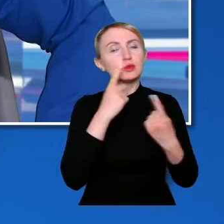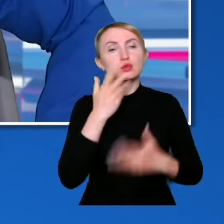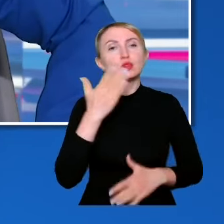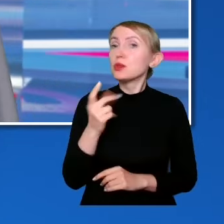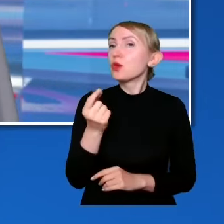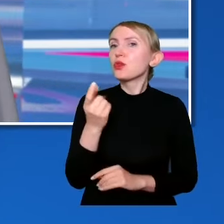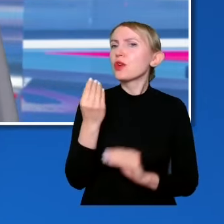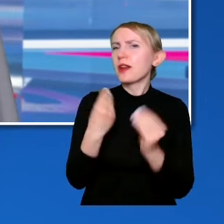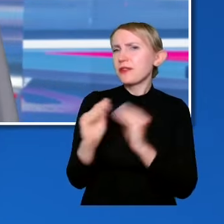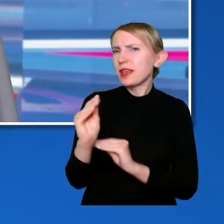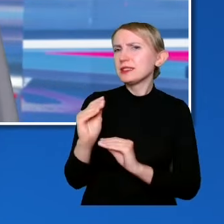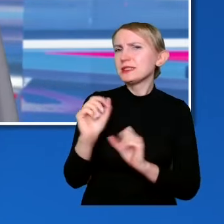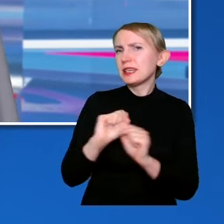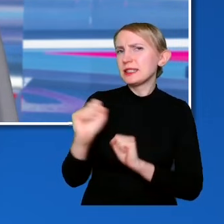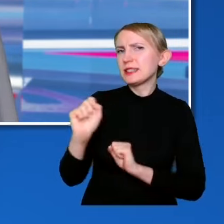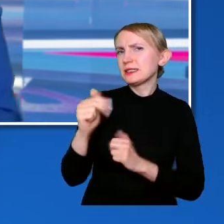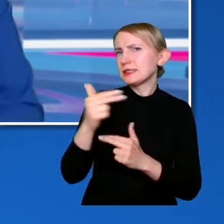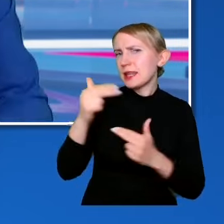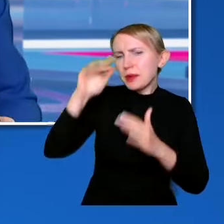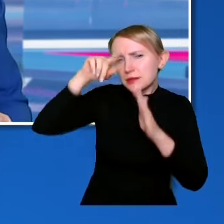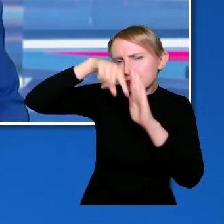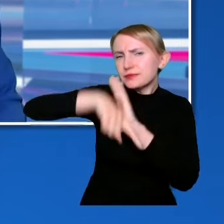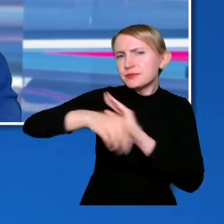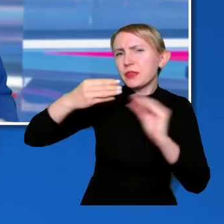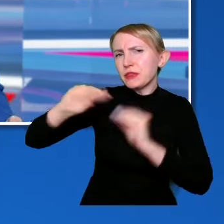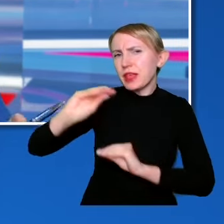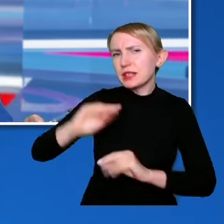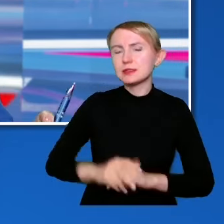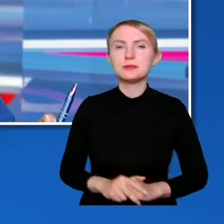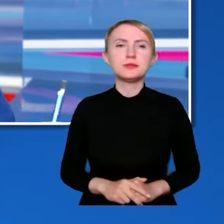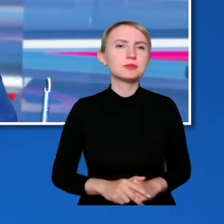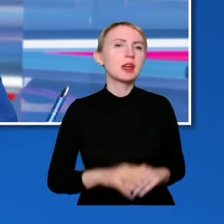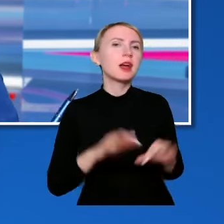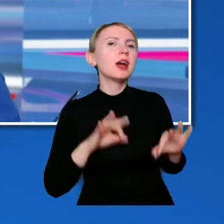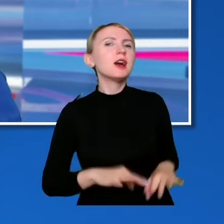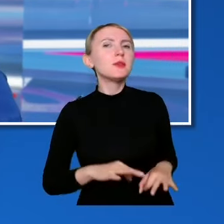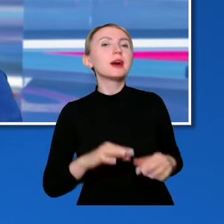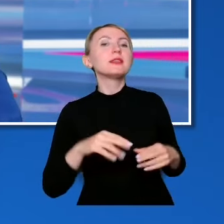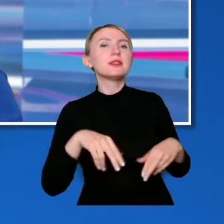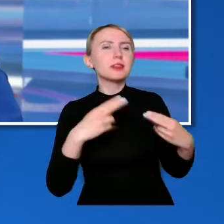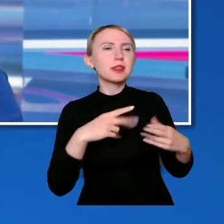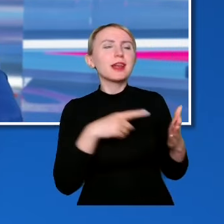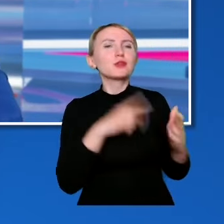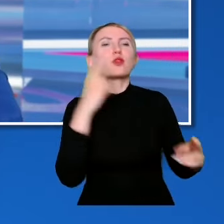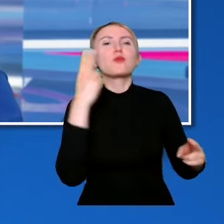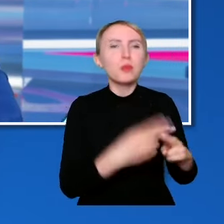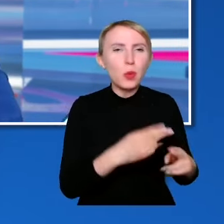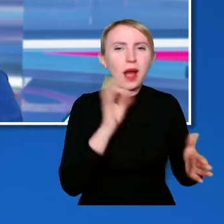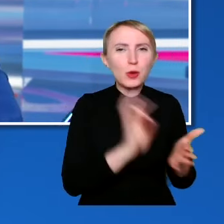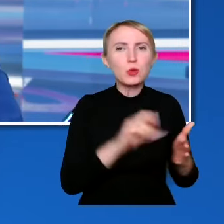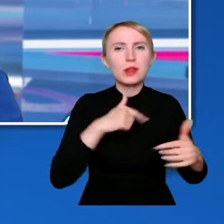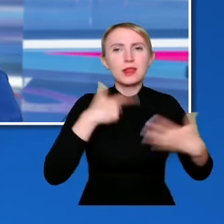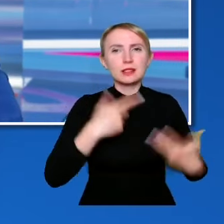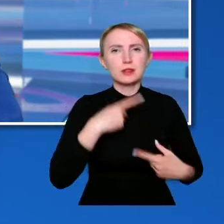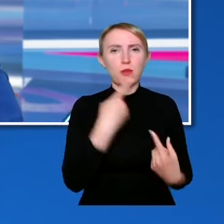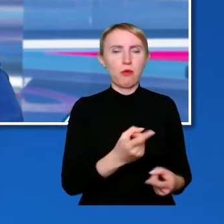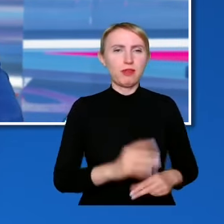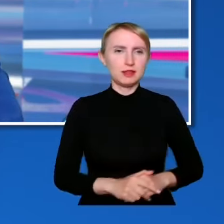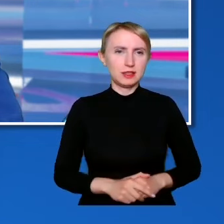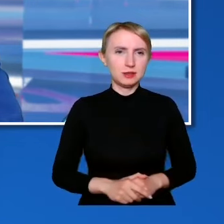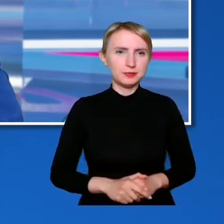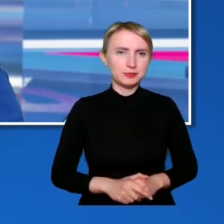szkoda o tym rozmawiać. Pani redaktor była łaskawa wejść mi w słowo dokładnie w momencie, w którym chciałem rozwinąć,